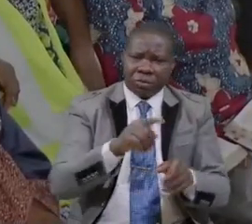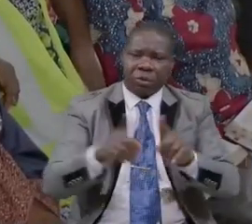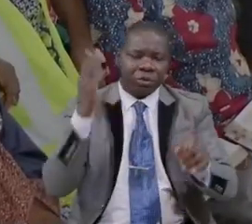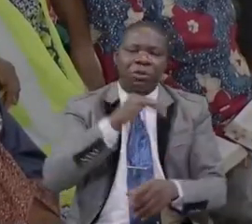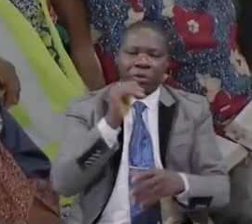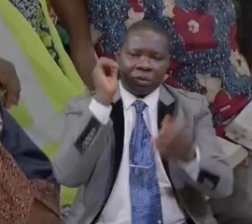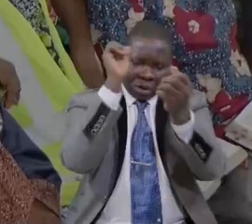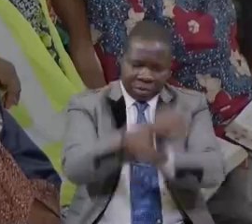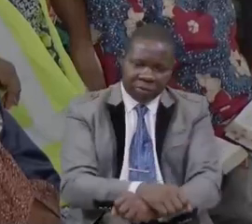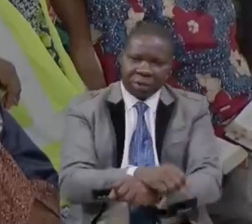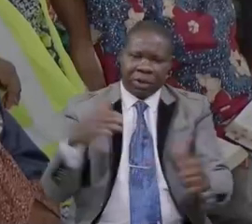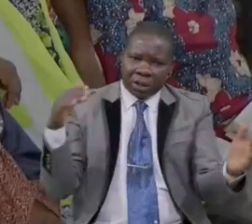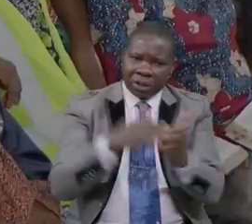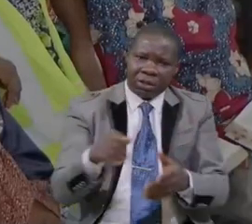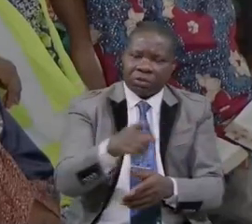Donnez-moi un bon amen.